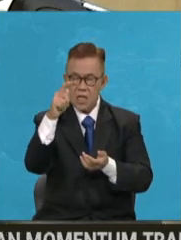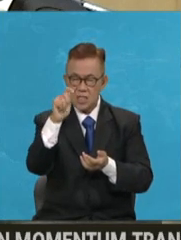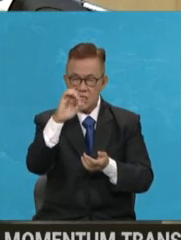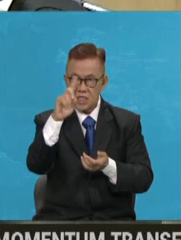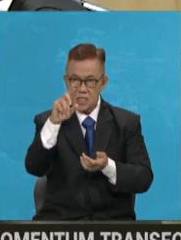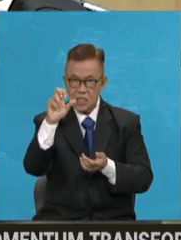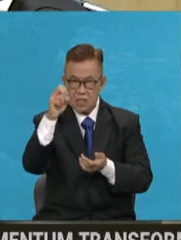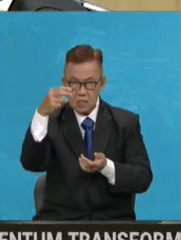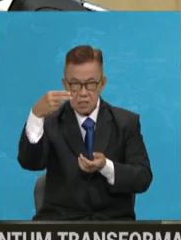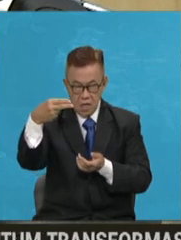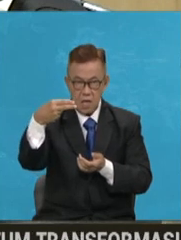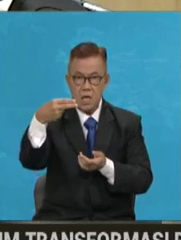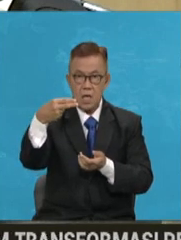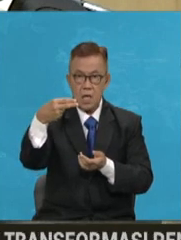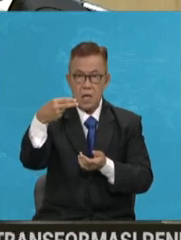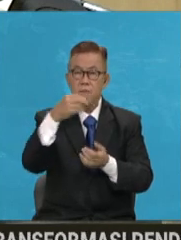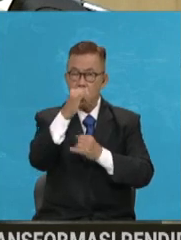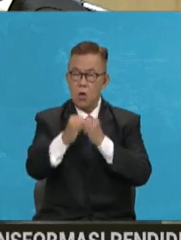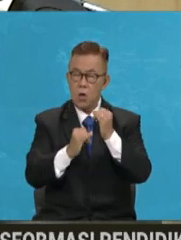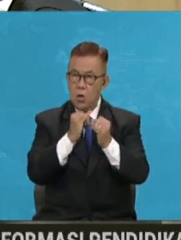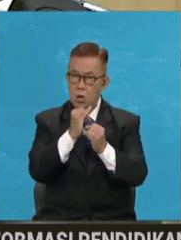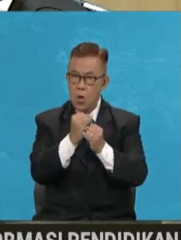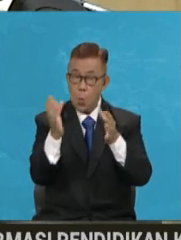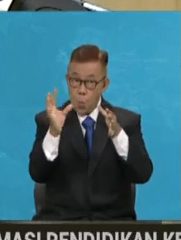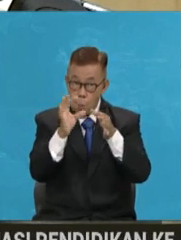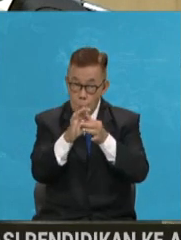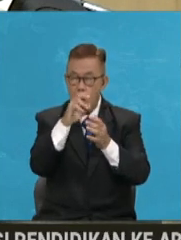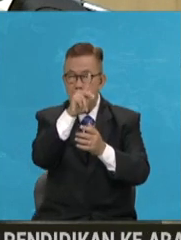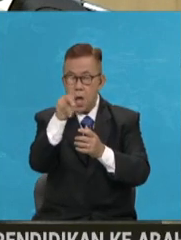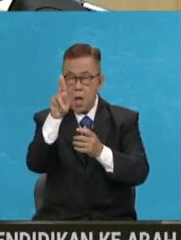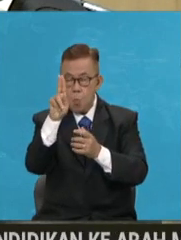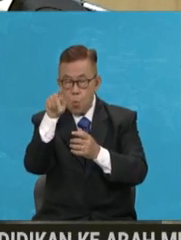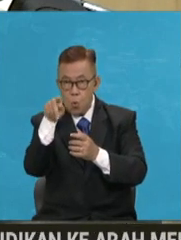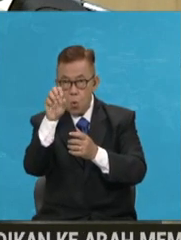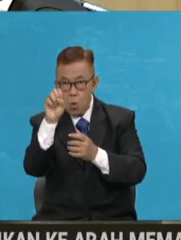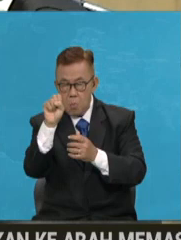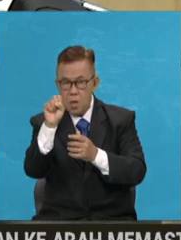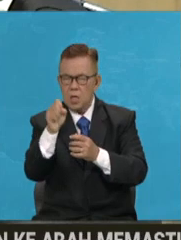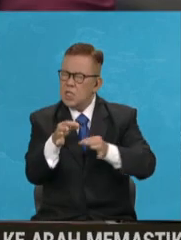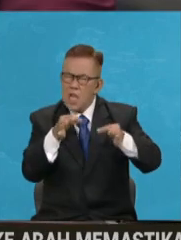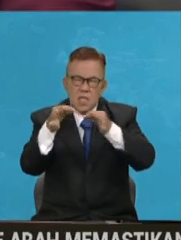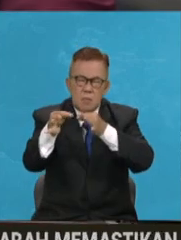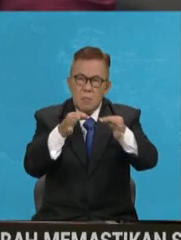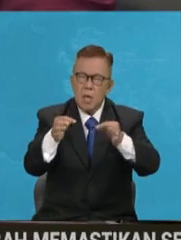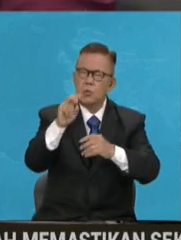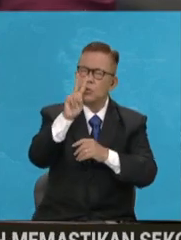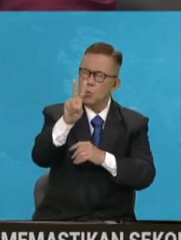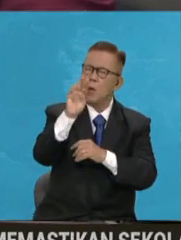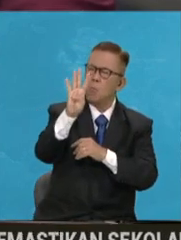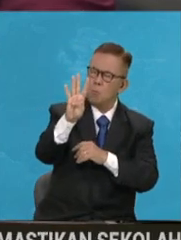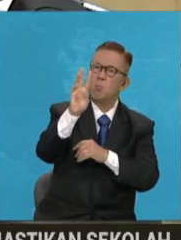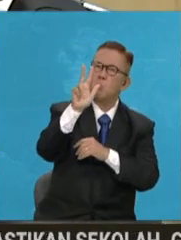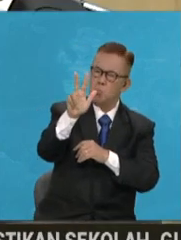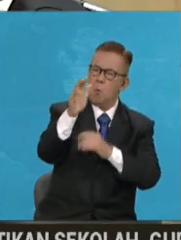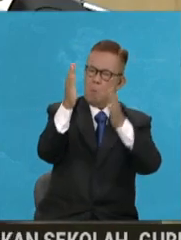Sulaiman pengarah pejabat antara bangsa dan Perhubungan awam kuku SB menjelaskan seramai 243